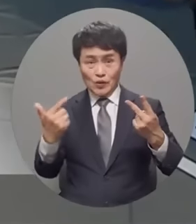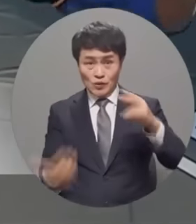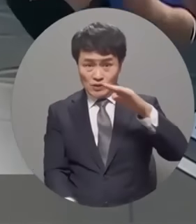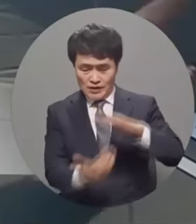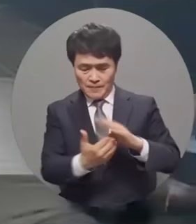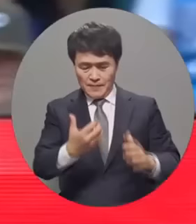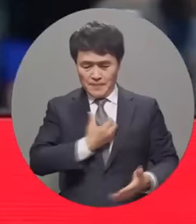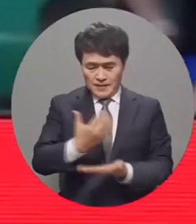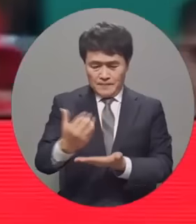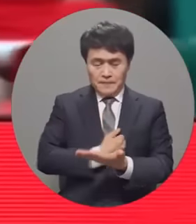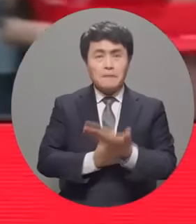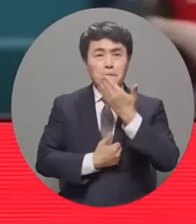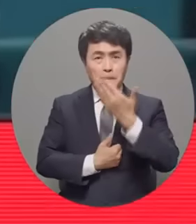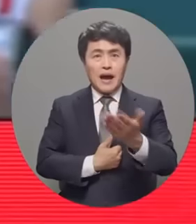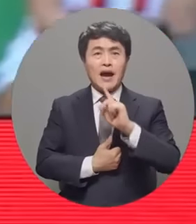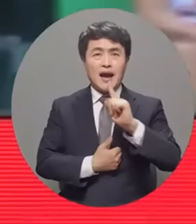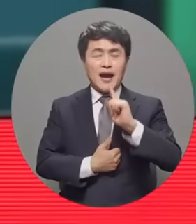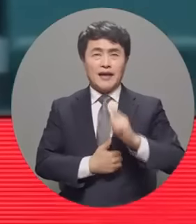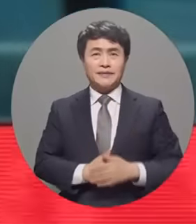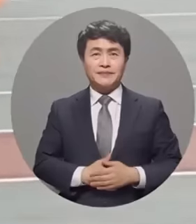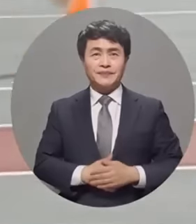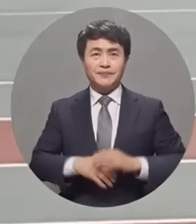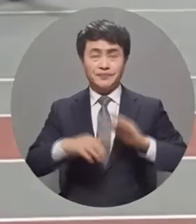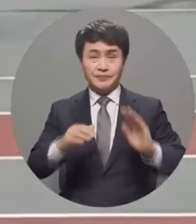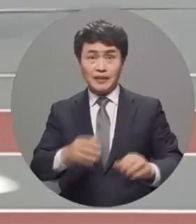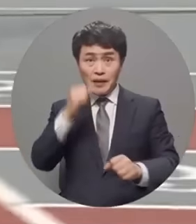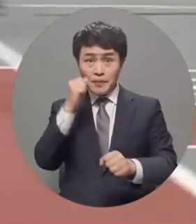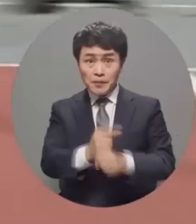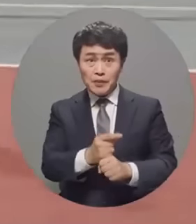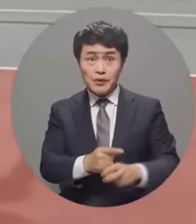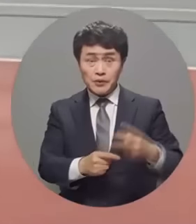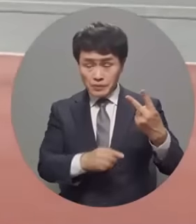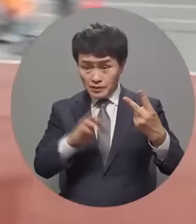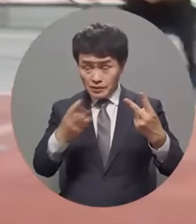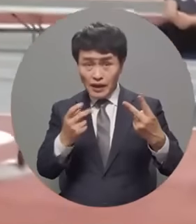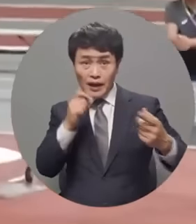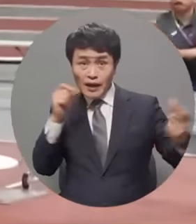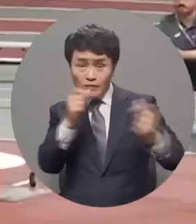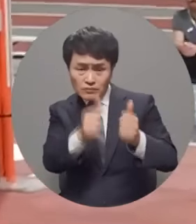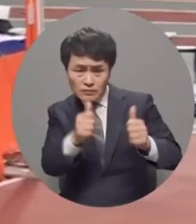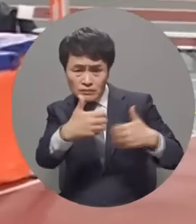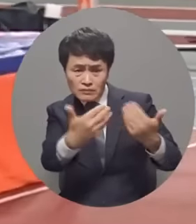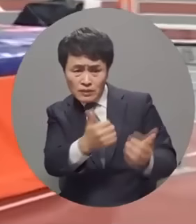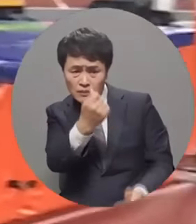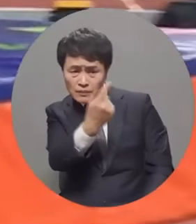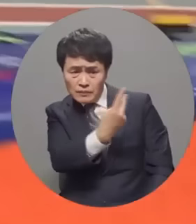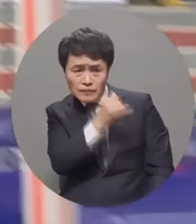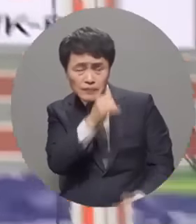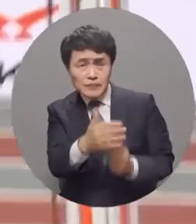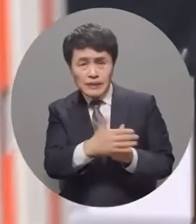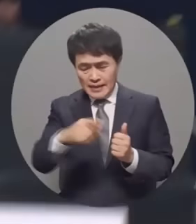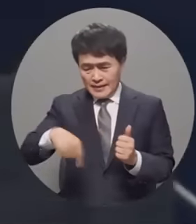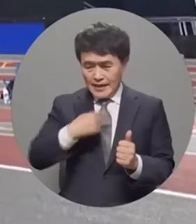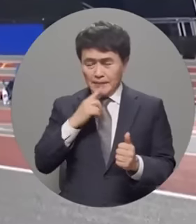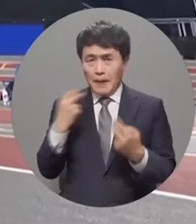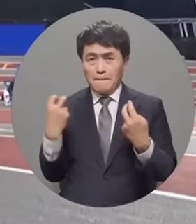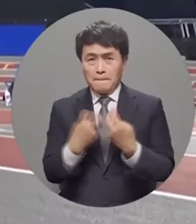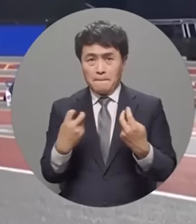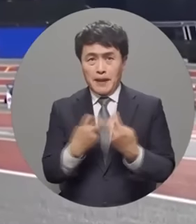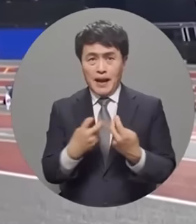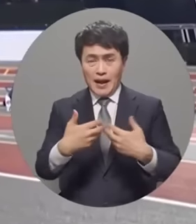가능할 거란 전망이 나오는 가운데 벌써 2m36까지 날아오른 경쟁자들이 있지만 자신만의 방식으로 생애